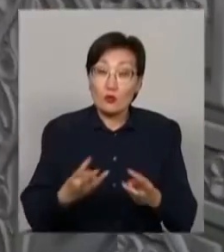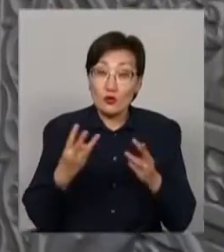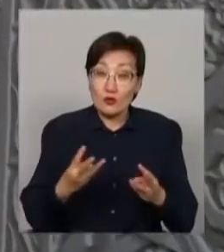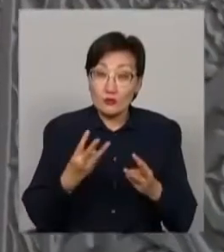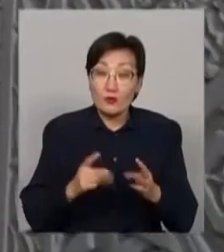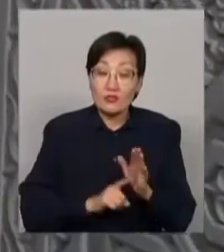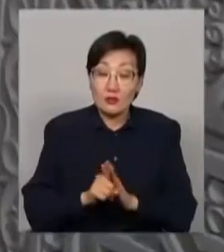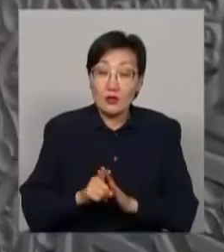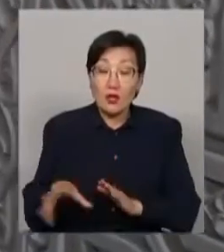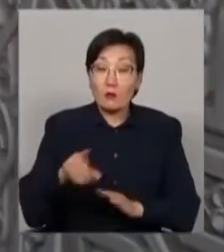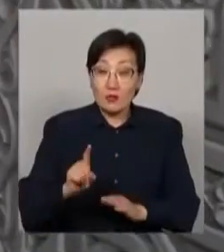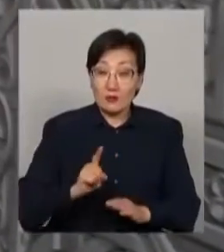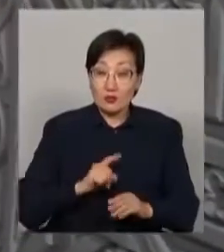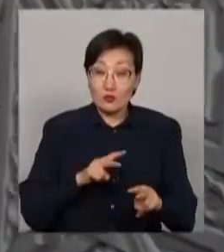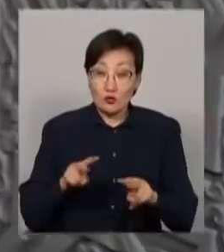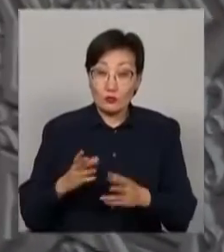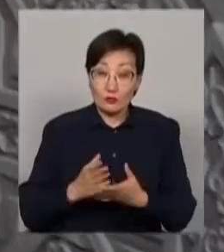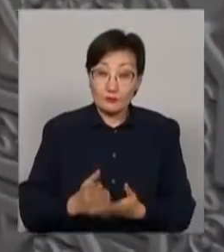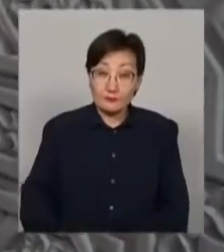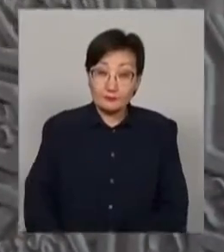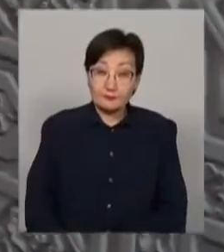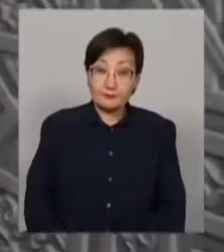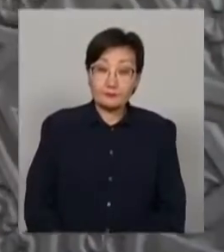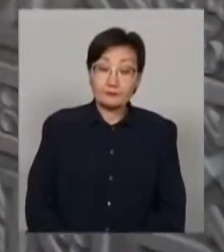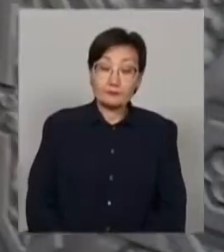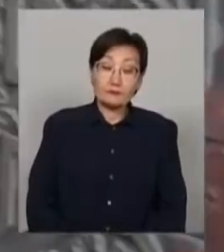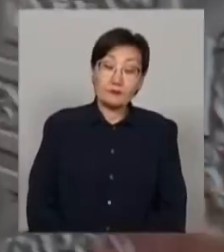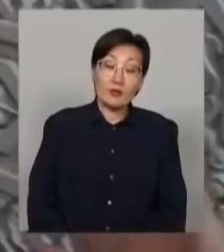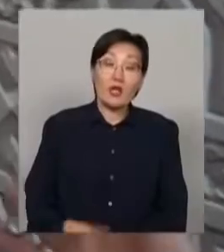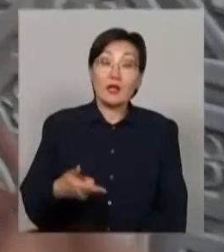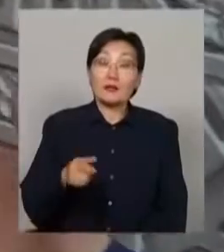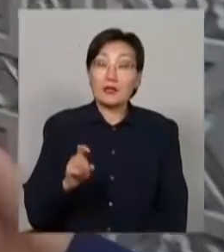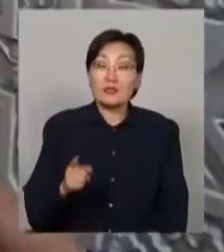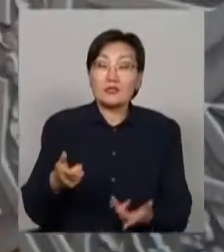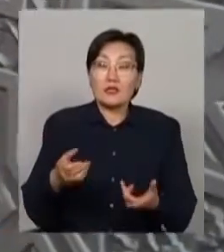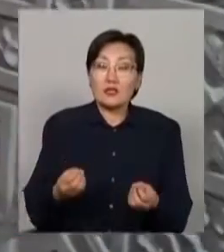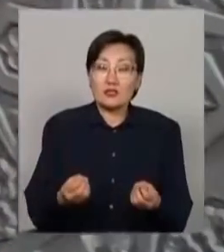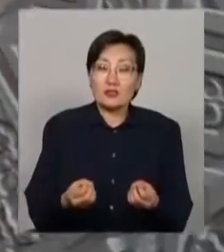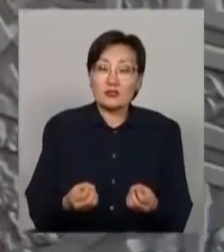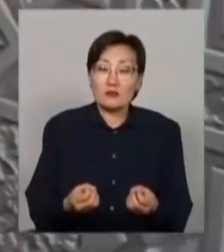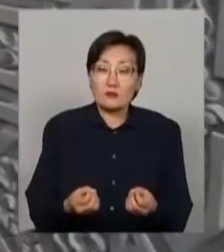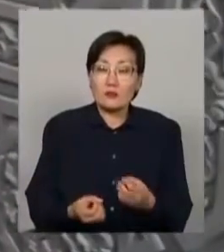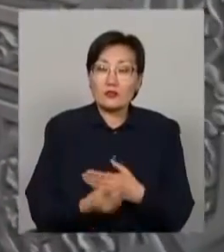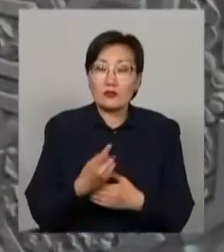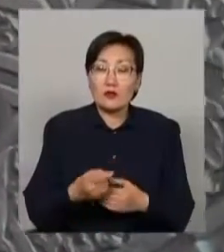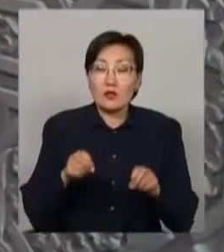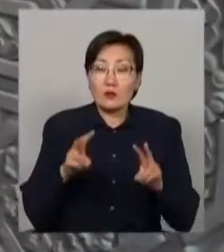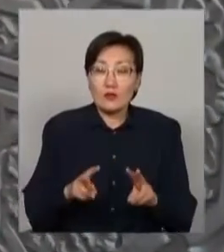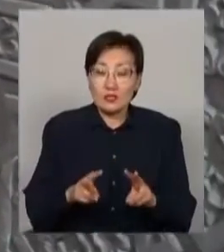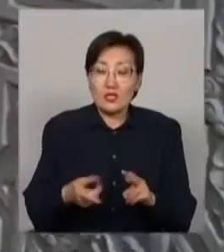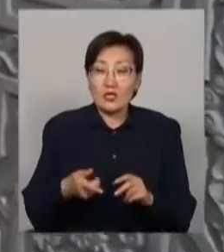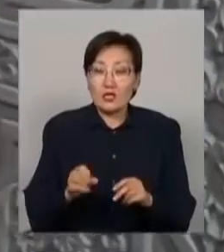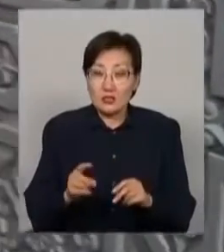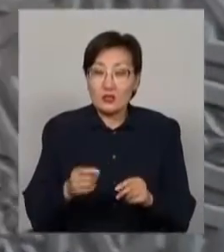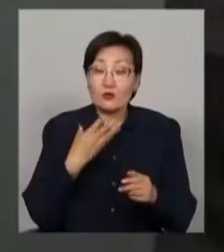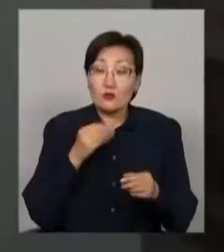Соның барлығын күзетші бақылап отырады. Ал газ қай жерден шығады, сол туралы? Газ арнайы бір өзінің шығатын орны бар. Жүріңіз,